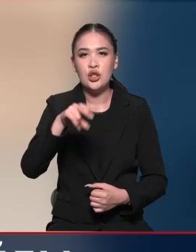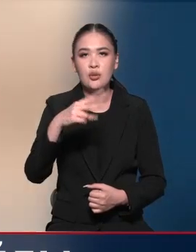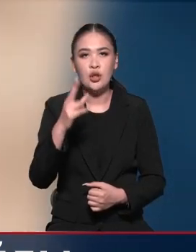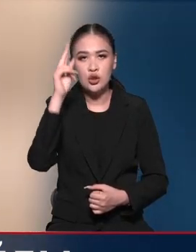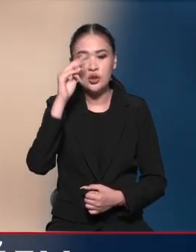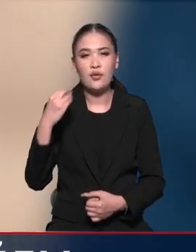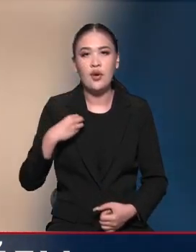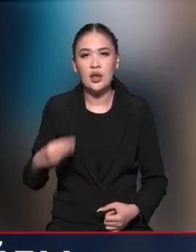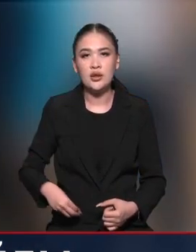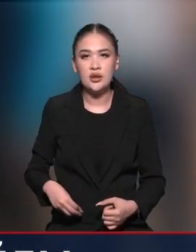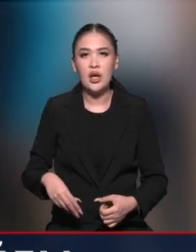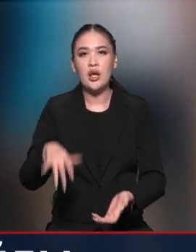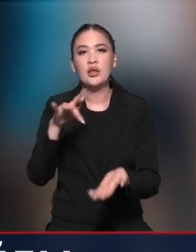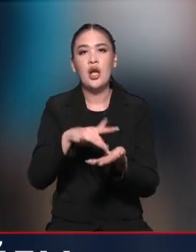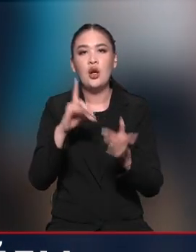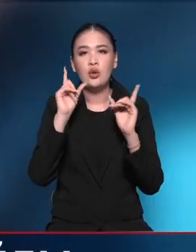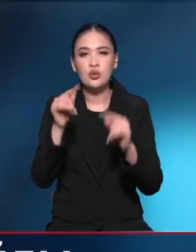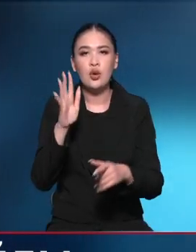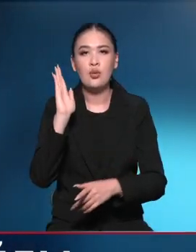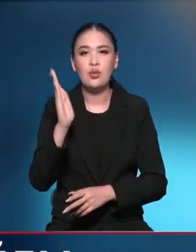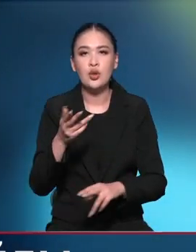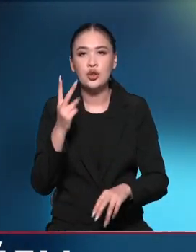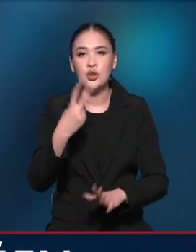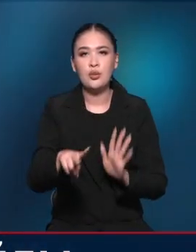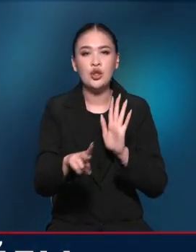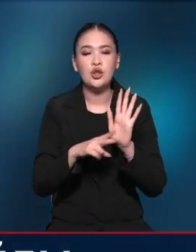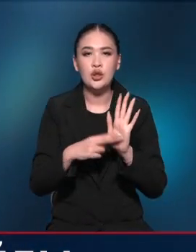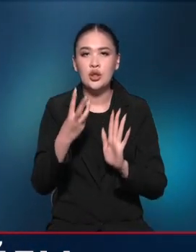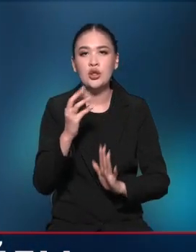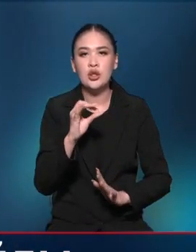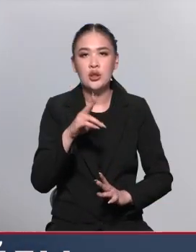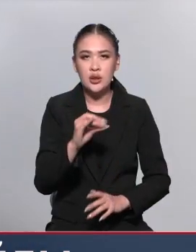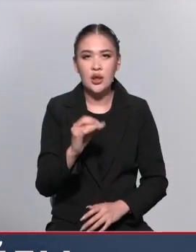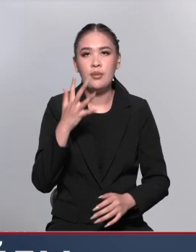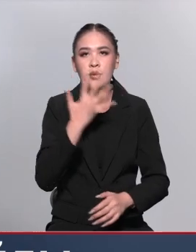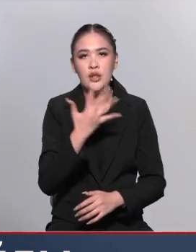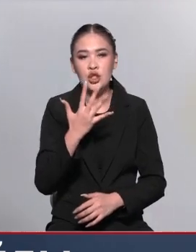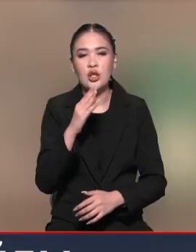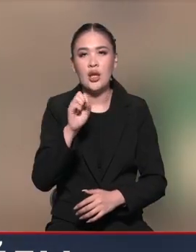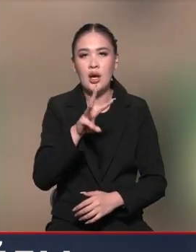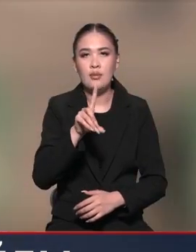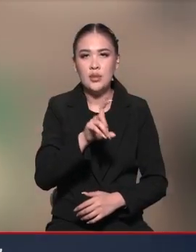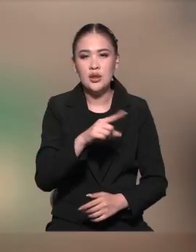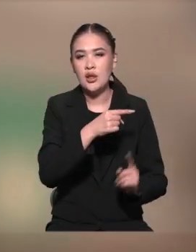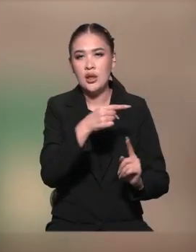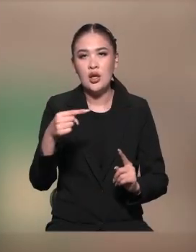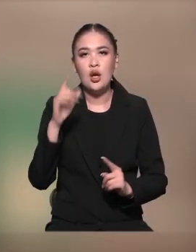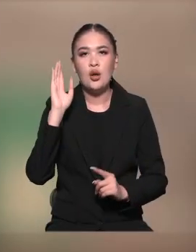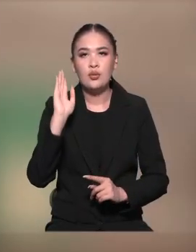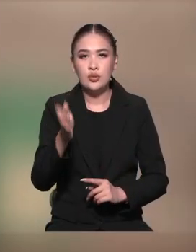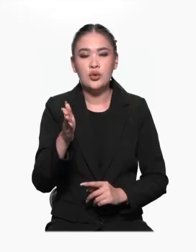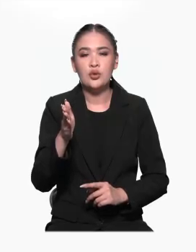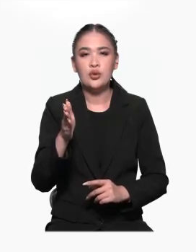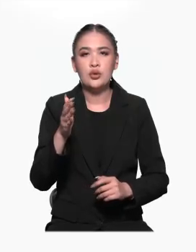Франция астанасын бетке алады. Нысана көздеушілер 27 шілде мен 5 тамыз аралығында жүлде жиынтығын